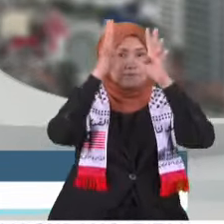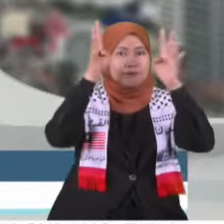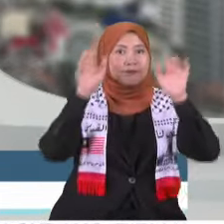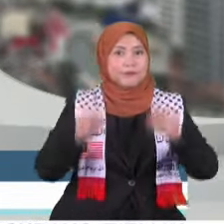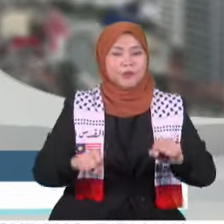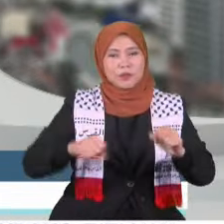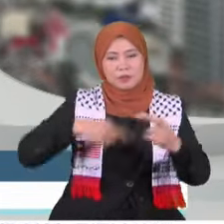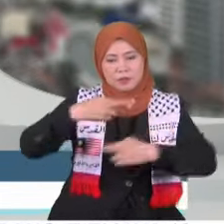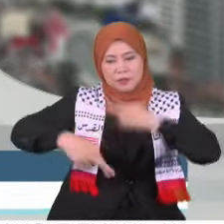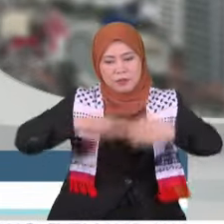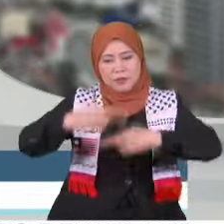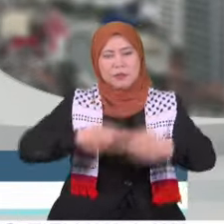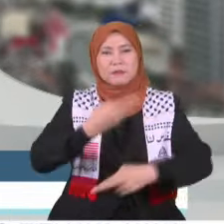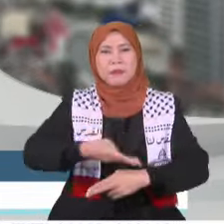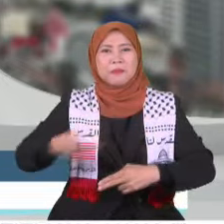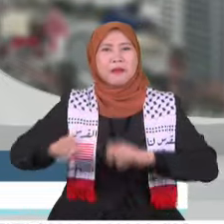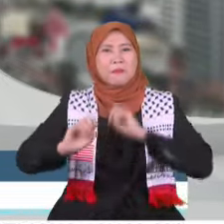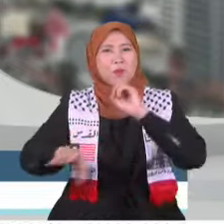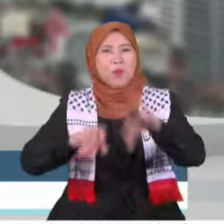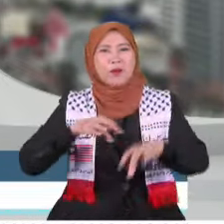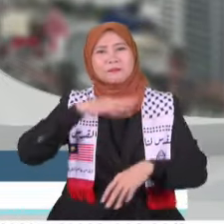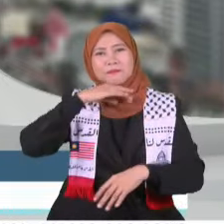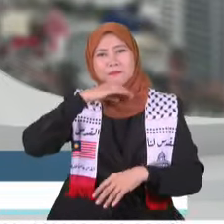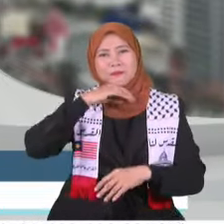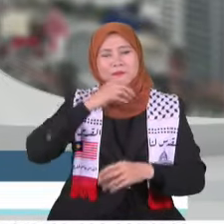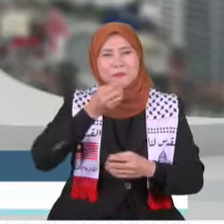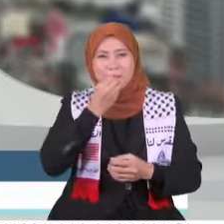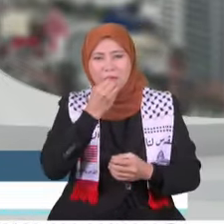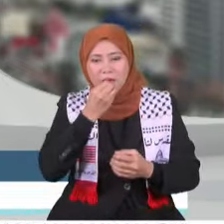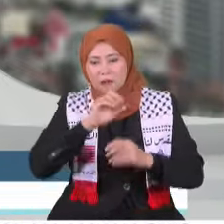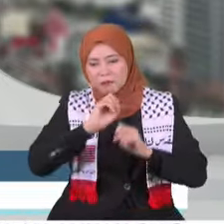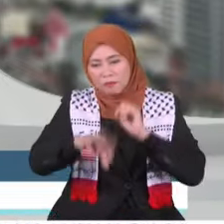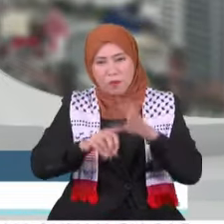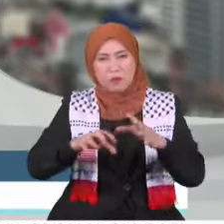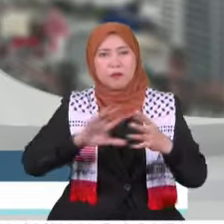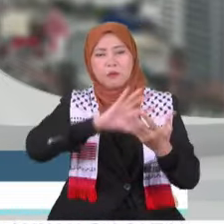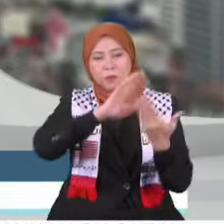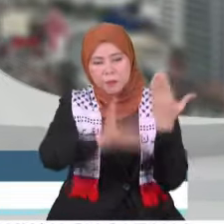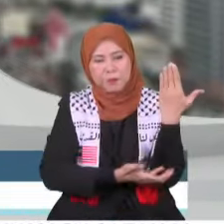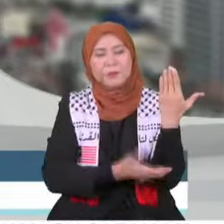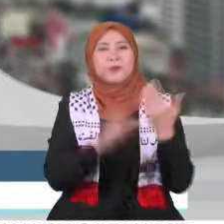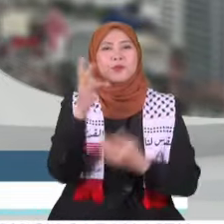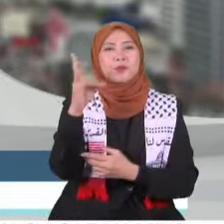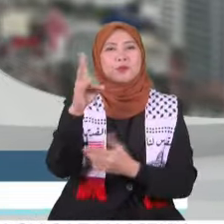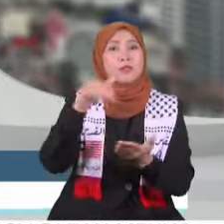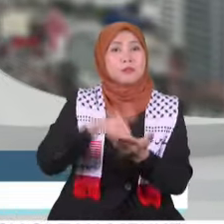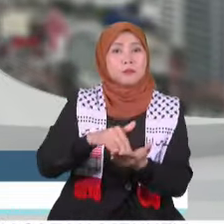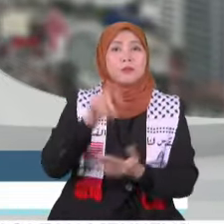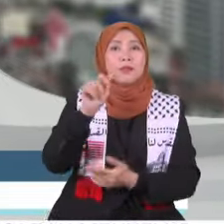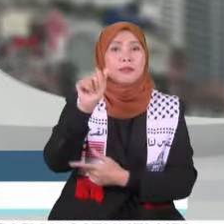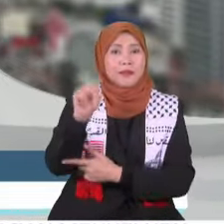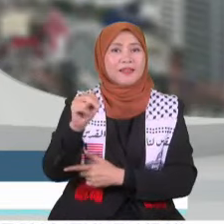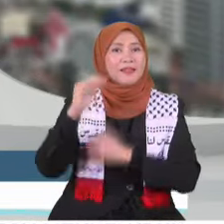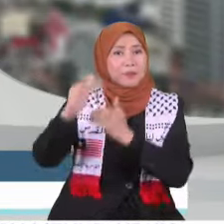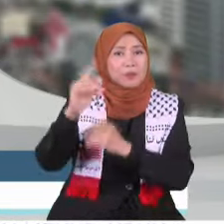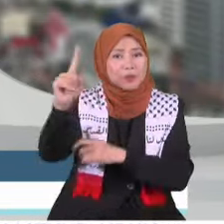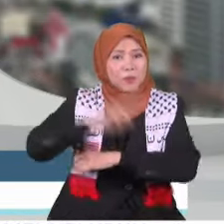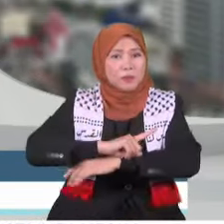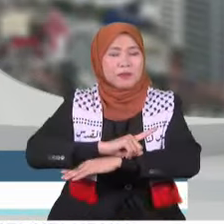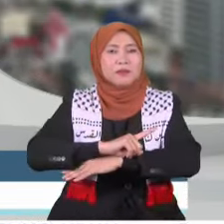berupaya mengitar semula sisa buangan bahan makanan dalam negara yang mencatatkan 17,000 tan dalam tempoh satu